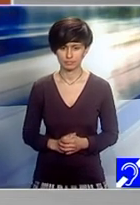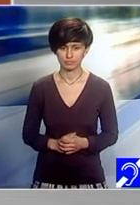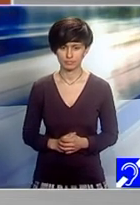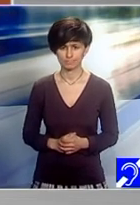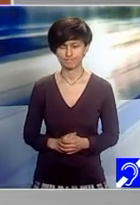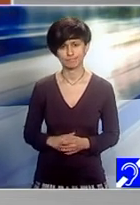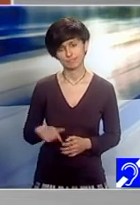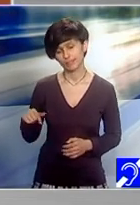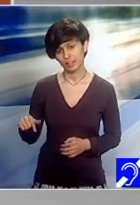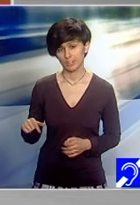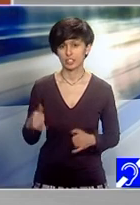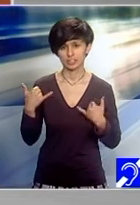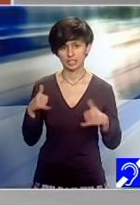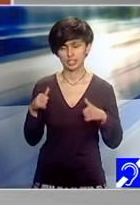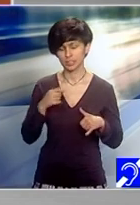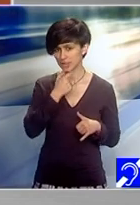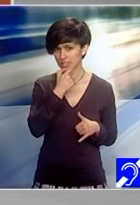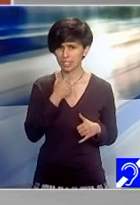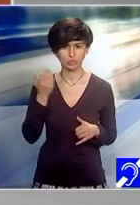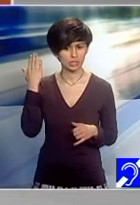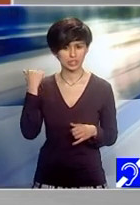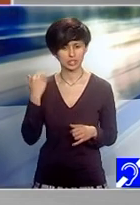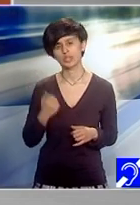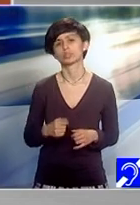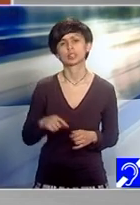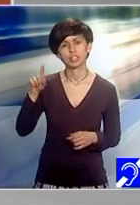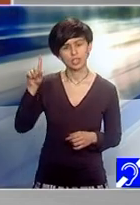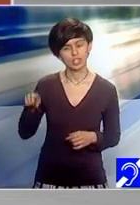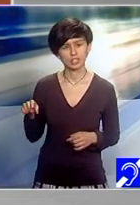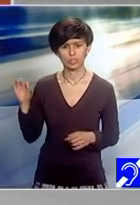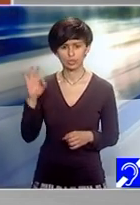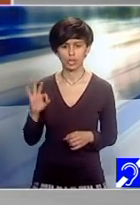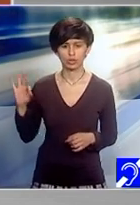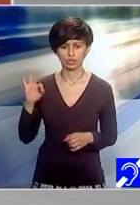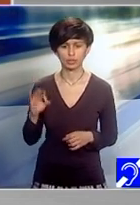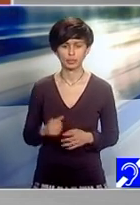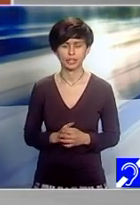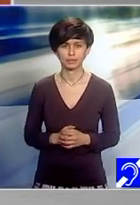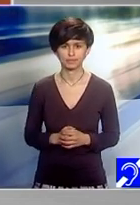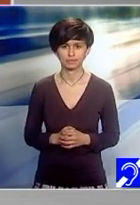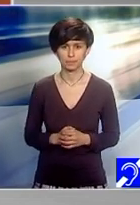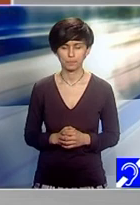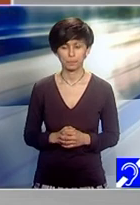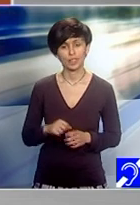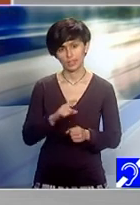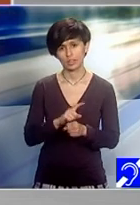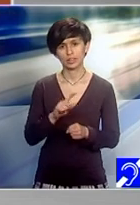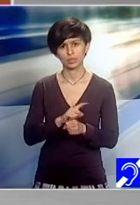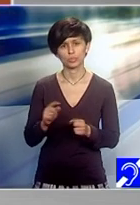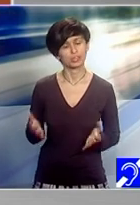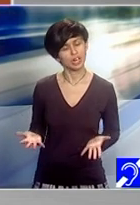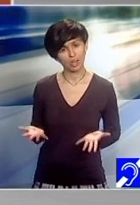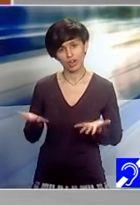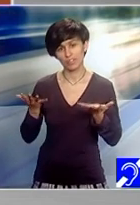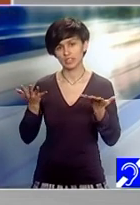Deci aceasta s-a întâmplat anul trecut, în luna octombrie. Lucrurile au avansat așa cum ne-ați prezentat.